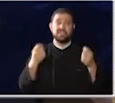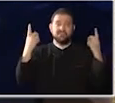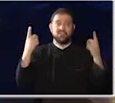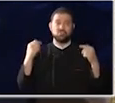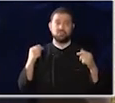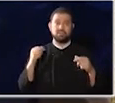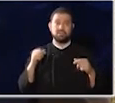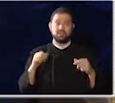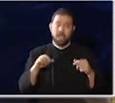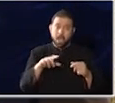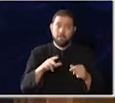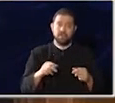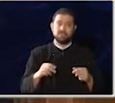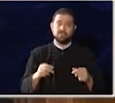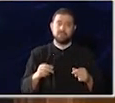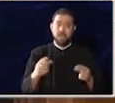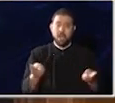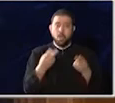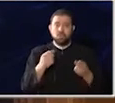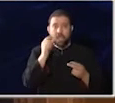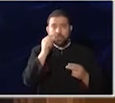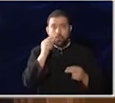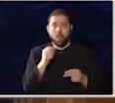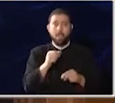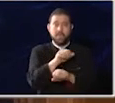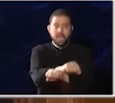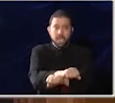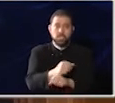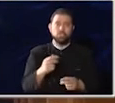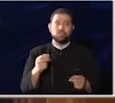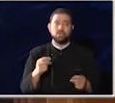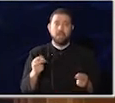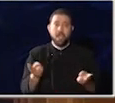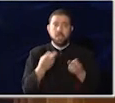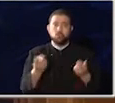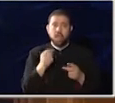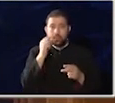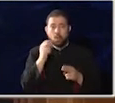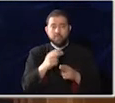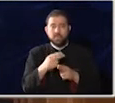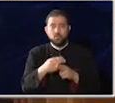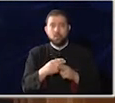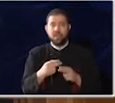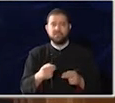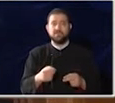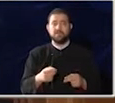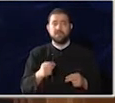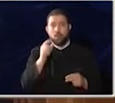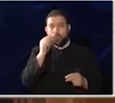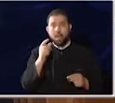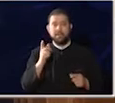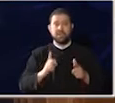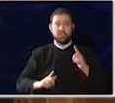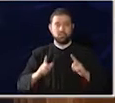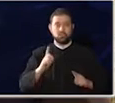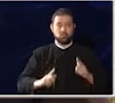la cei în temniță, cei însetați. Și bolnavul și cel suferind poate fi ascet sau poate